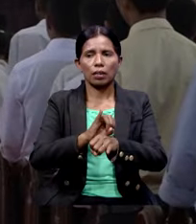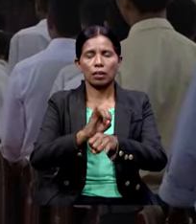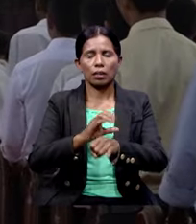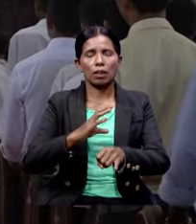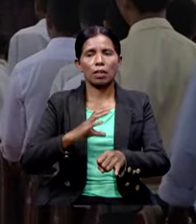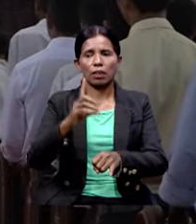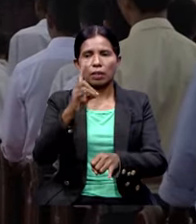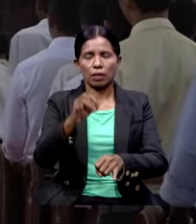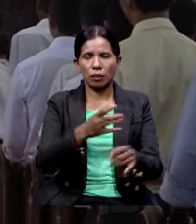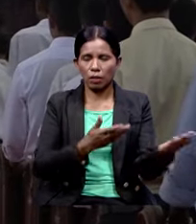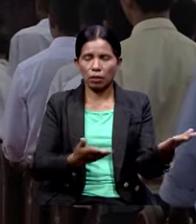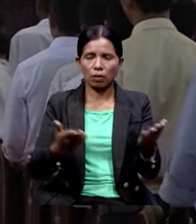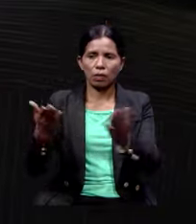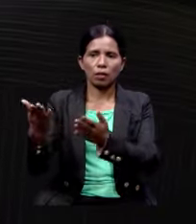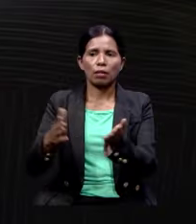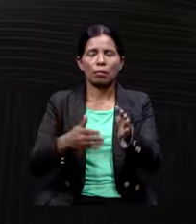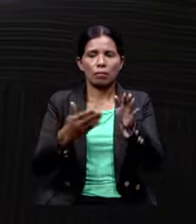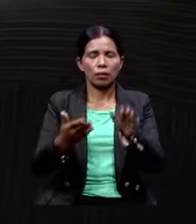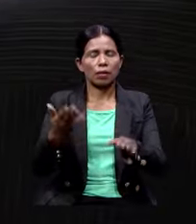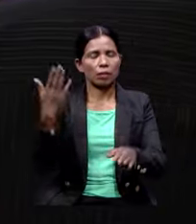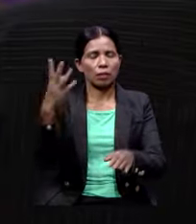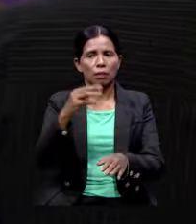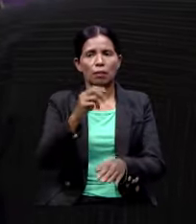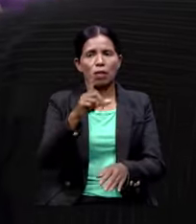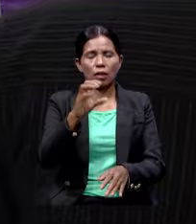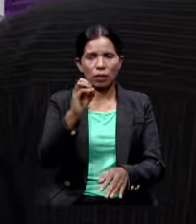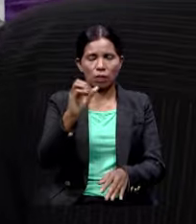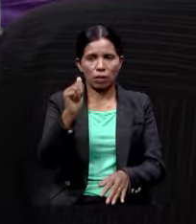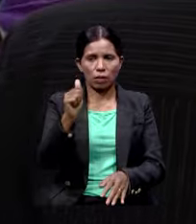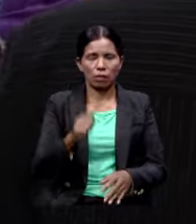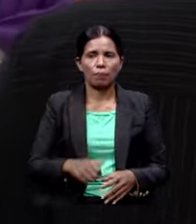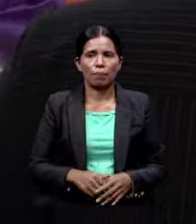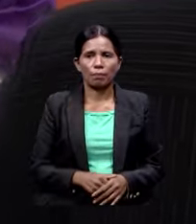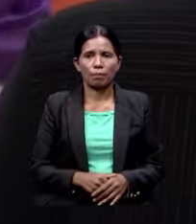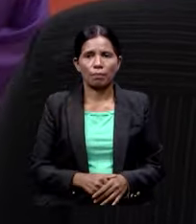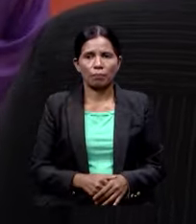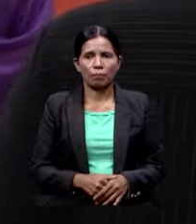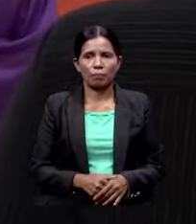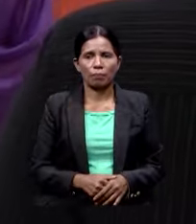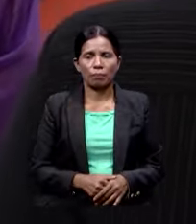depois lori maktoban ba halot ia semiteriu Maloa. Ekipa kobertura, Ziamen.